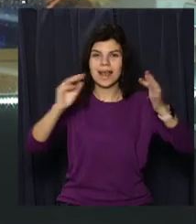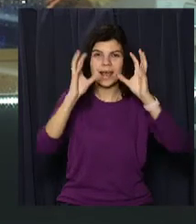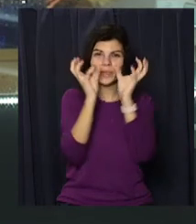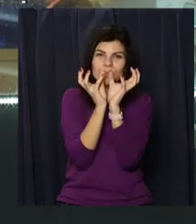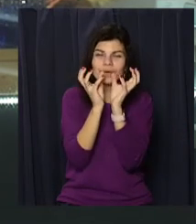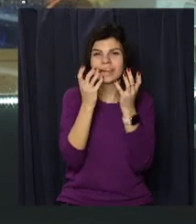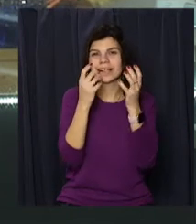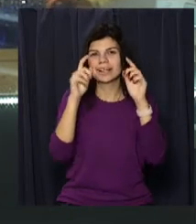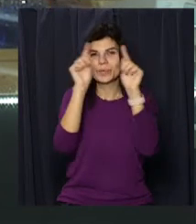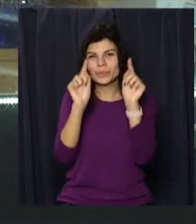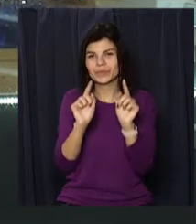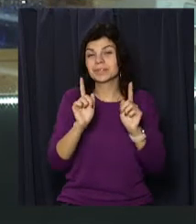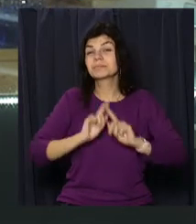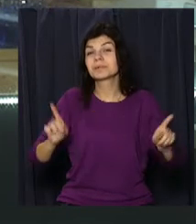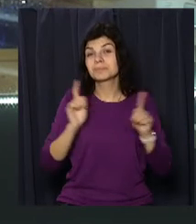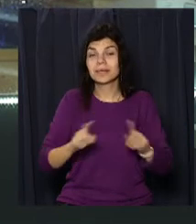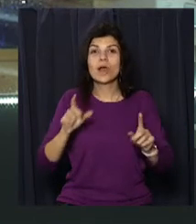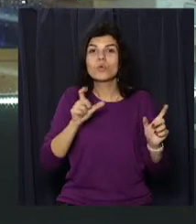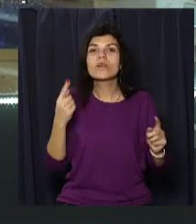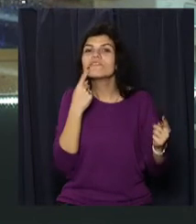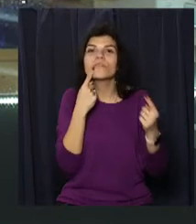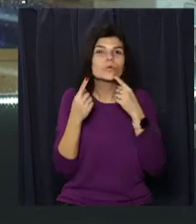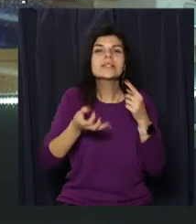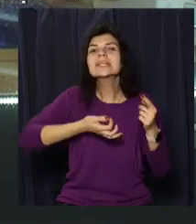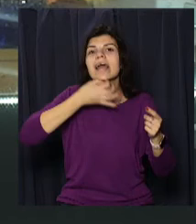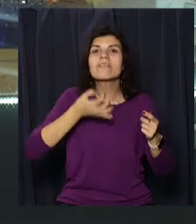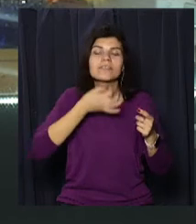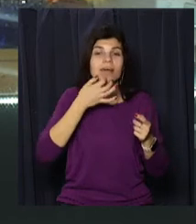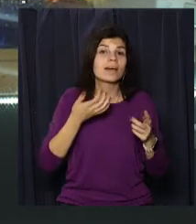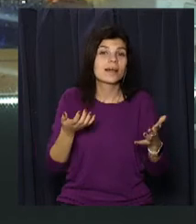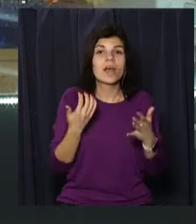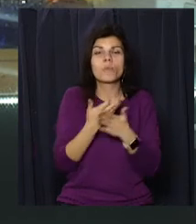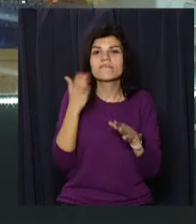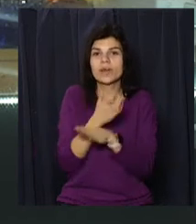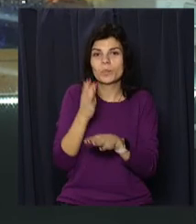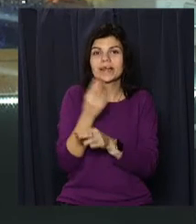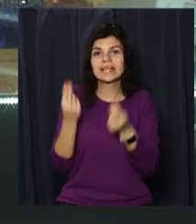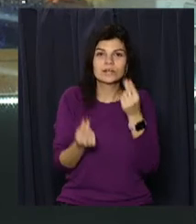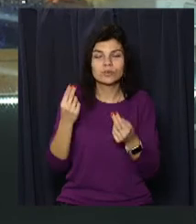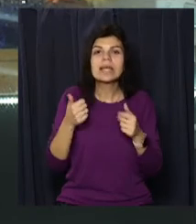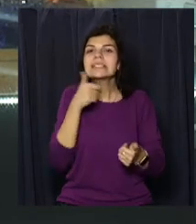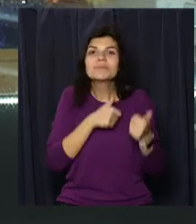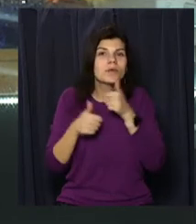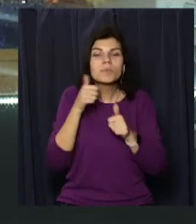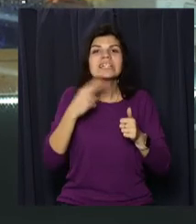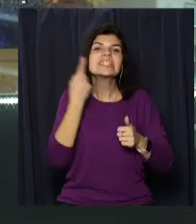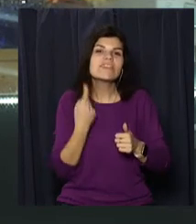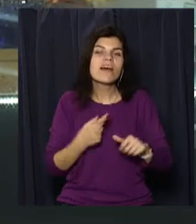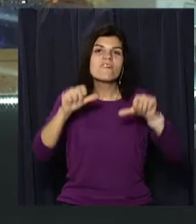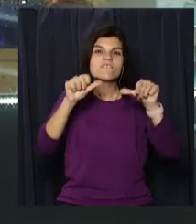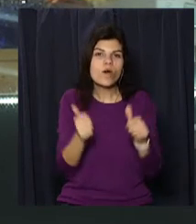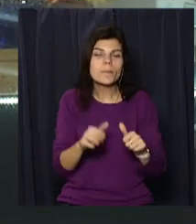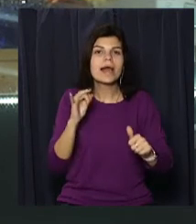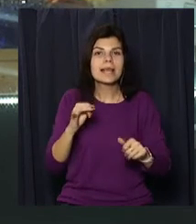роком попит на них росте, змінюються і смаки споживачів. Аби догодити всім, виробники іграшок експериментують із кольорами, формами